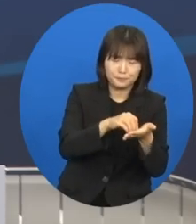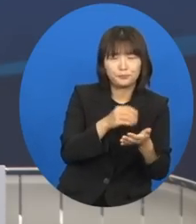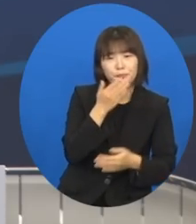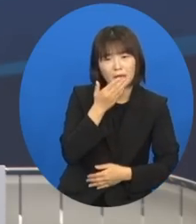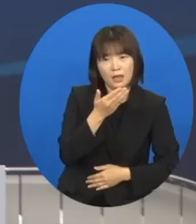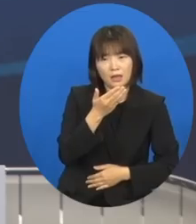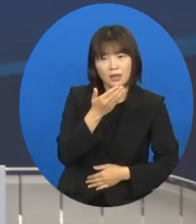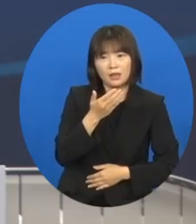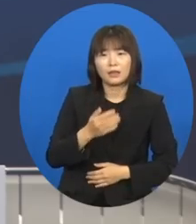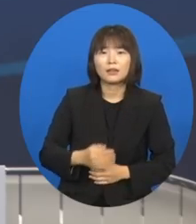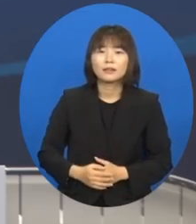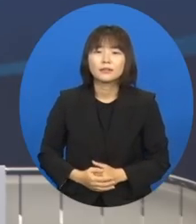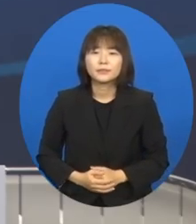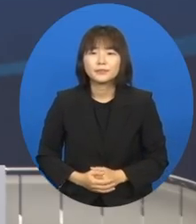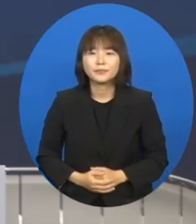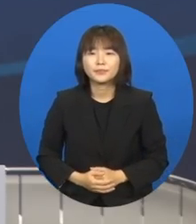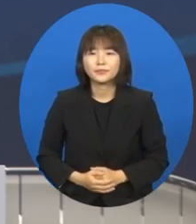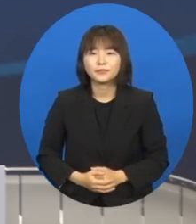될까요?